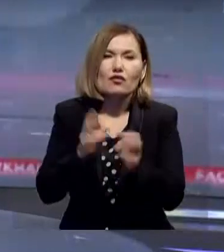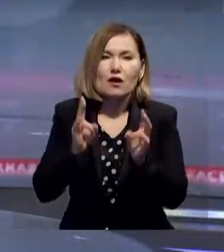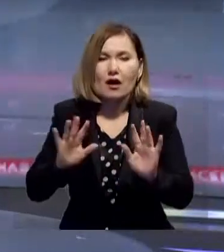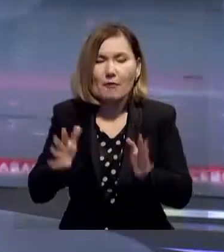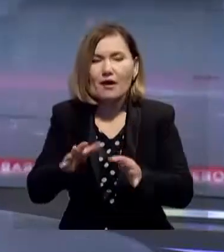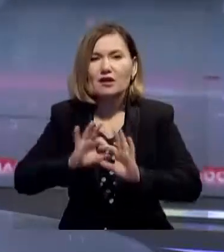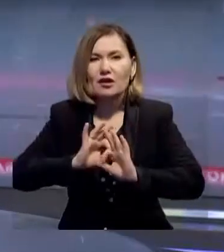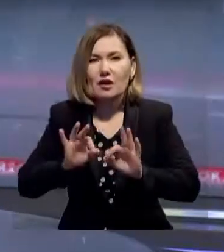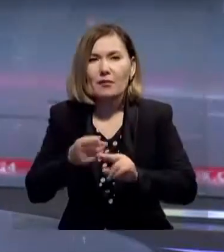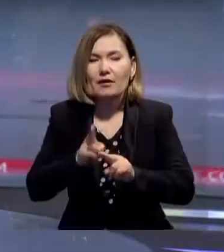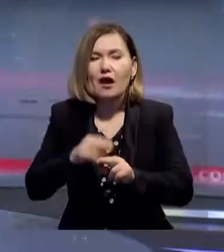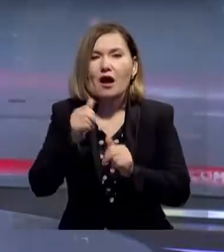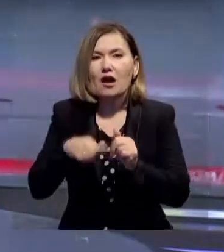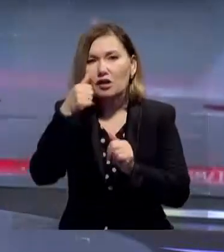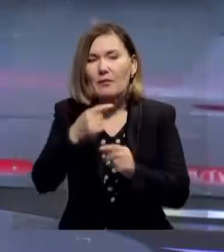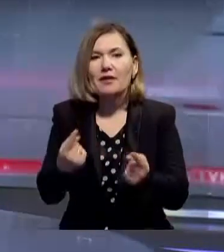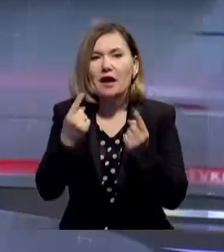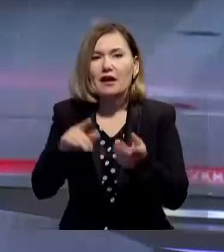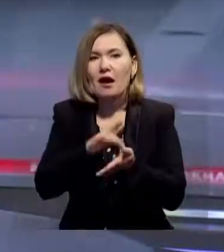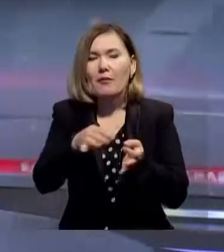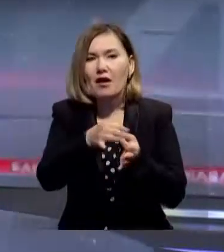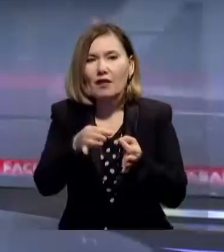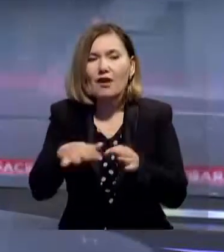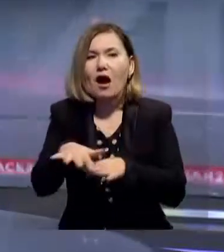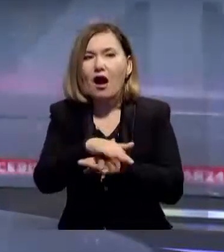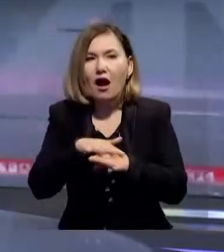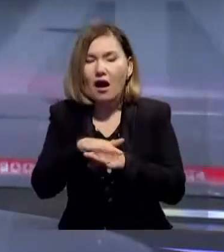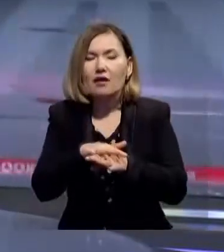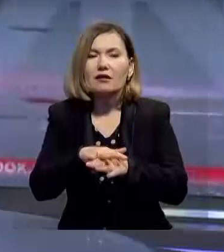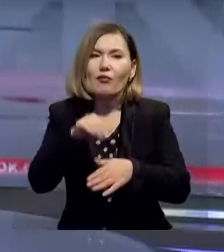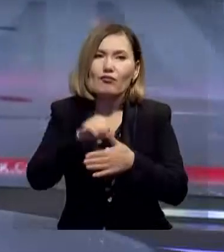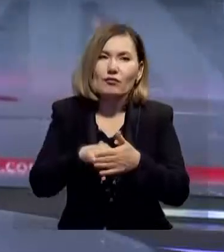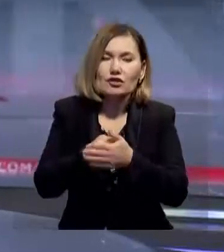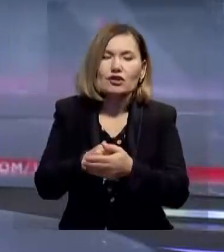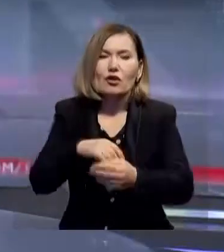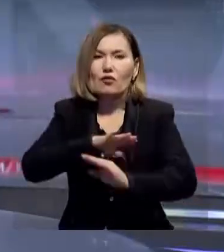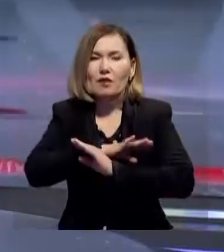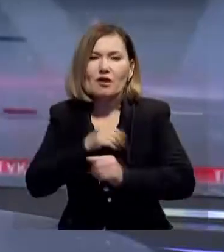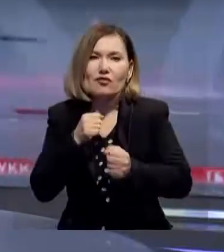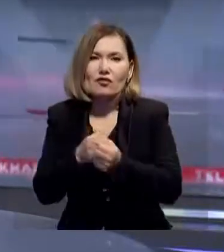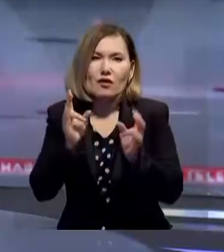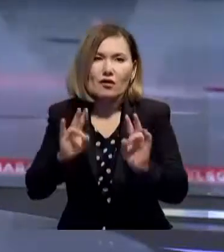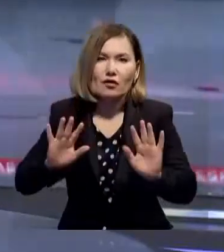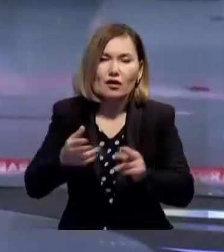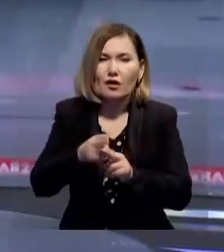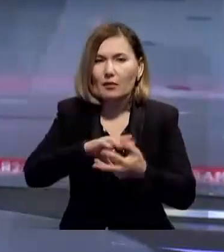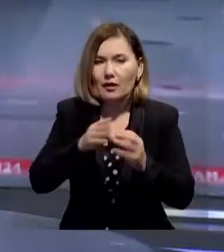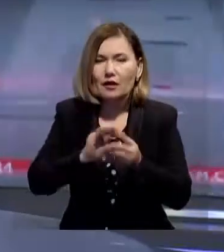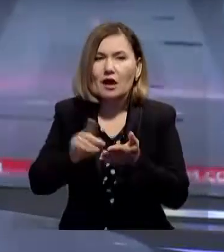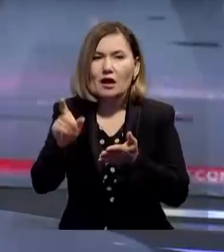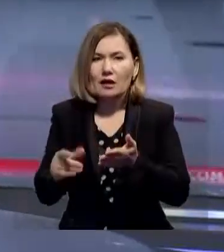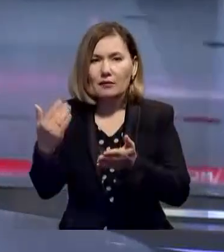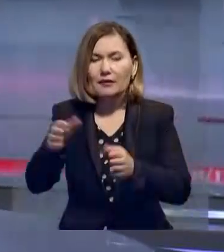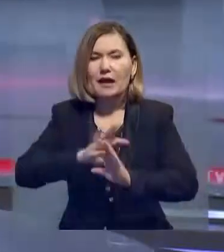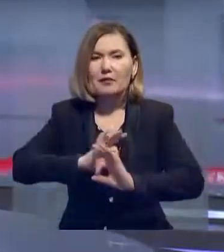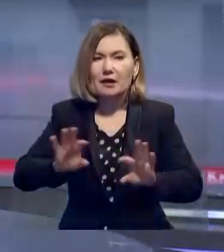тоқталды. Жыл сайын ірі елді мекендердің халқынан айырылып жатырмыз деп апаттың себебіне үңілді. Дәл осы тұстан Қорған Қонысбайұлы